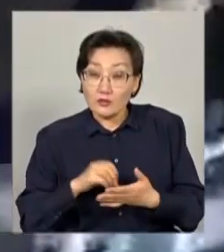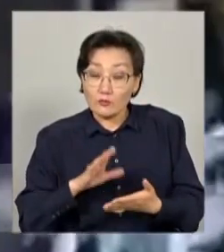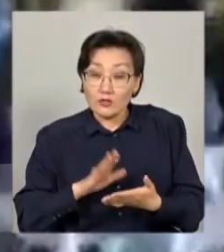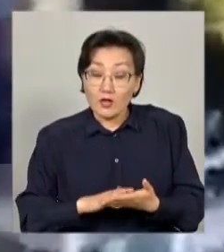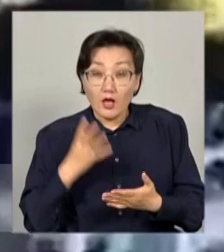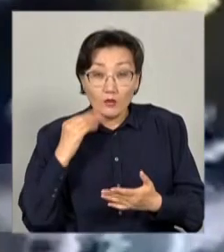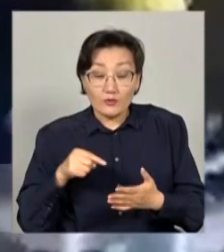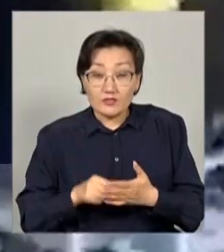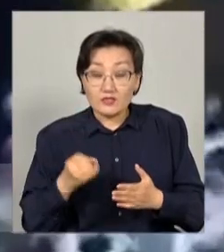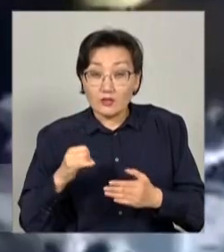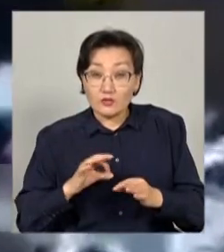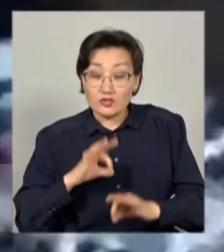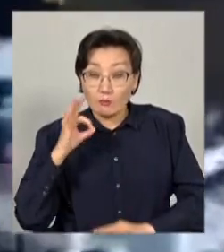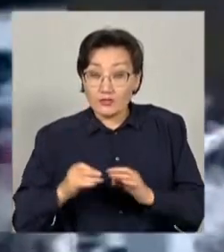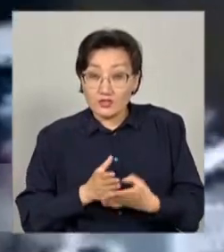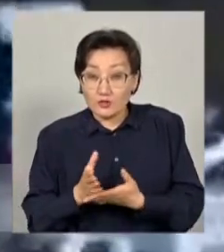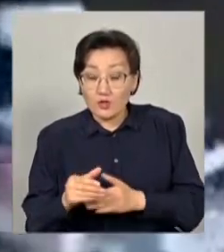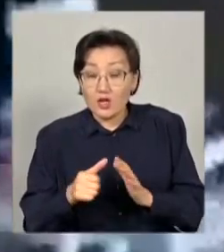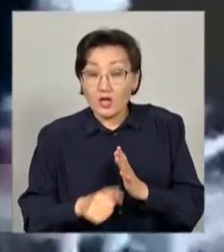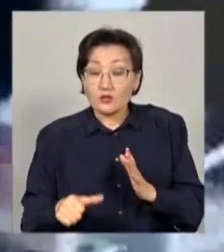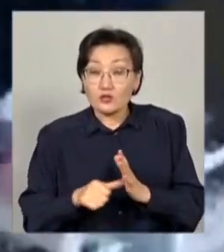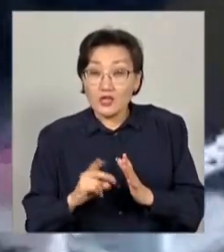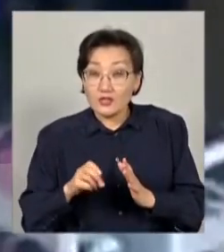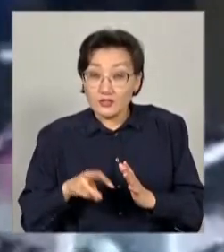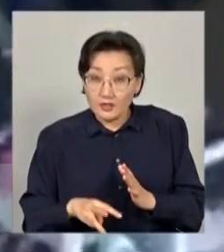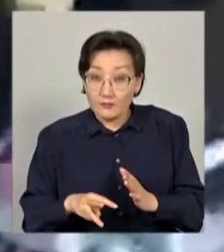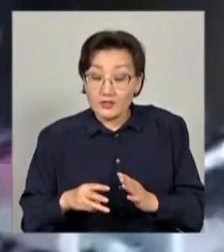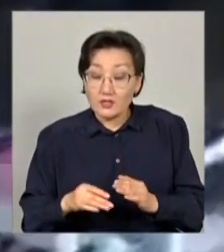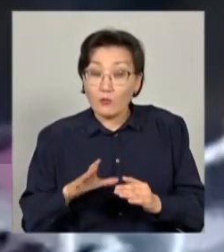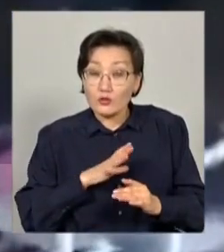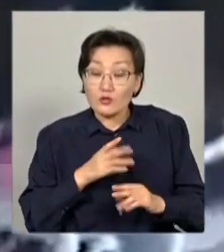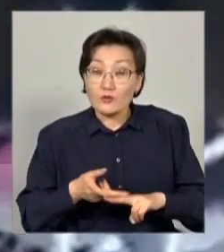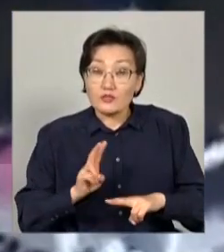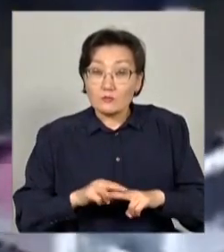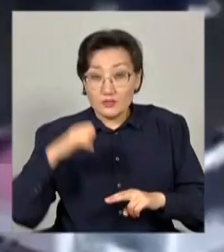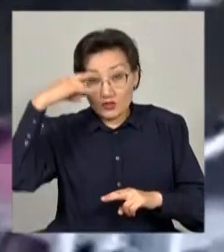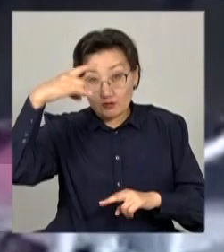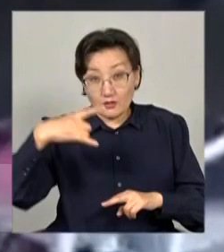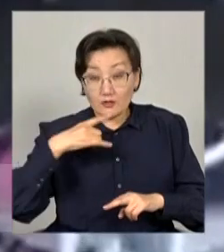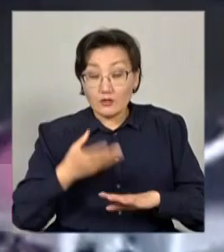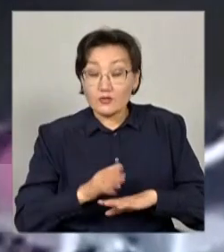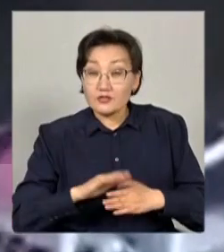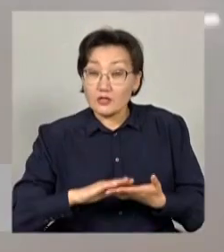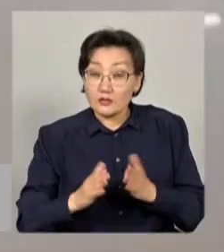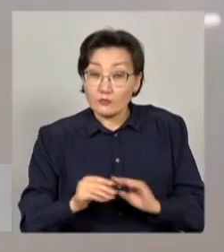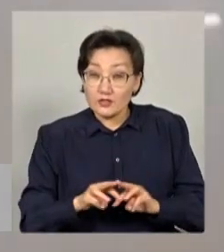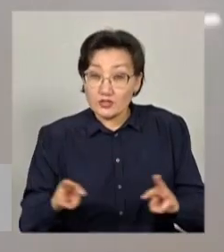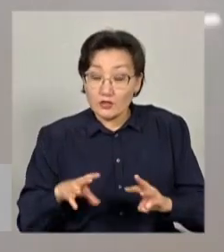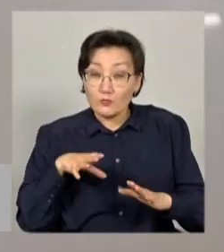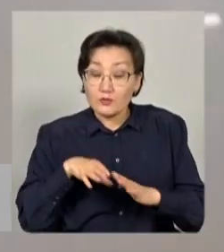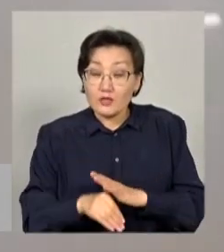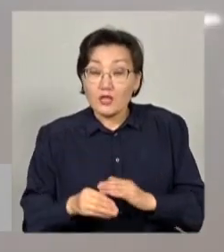ошағы Алматыдан оңтүстік батысқа қарай 606 шақырым жерде орналасқан. Бұл туралы еліміздің төтенше жағдайлар министрлігіне